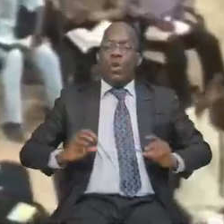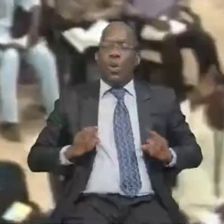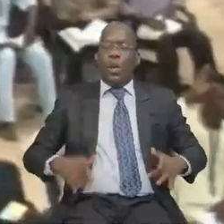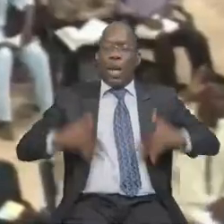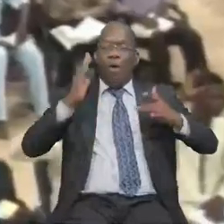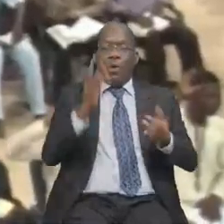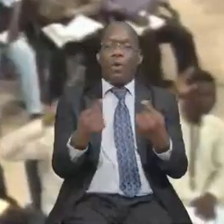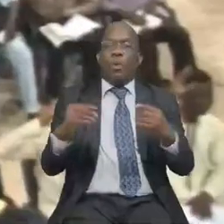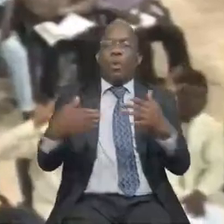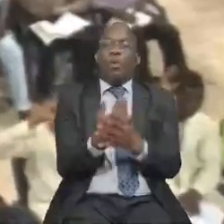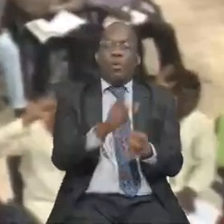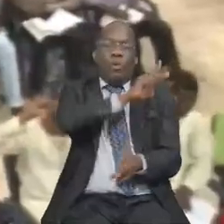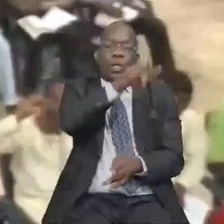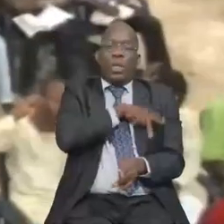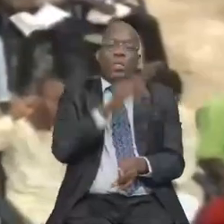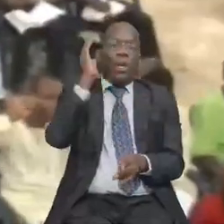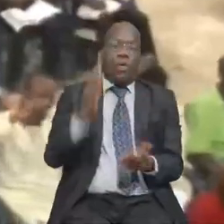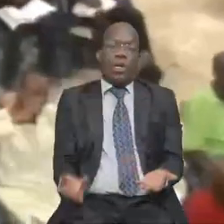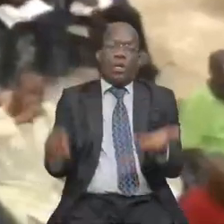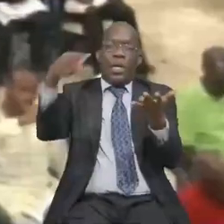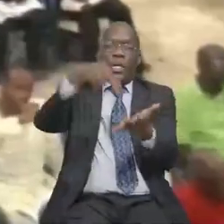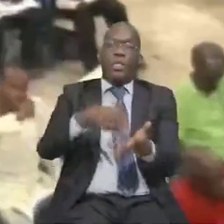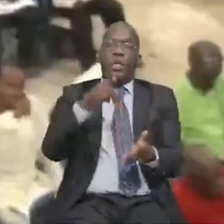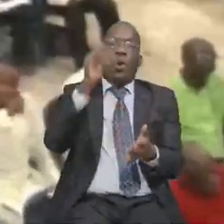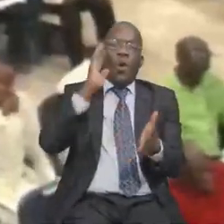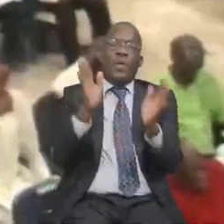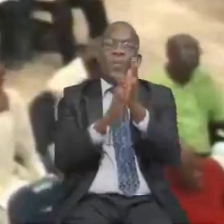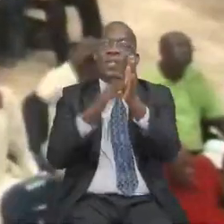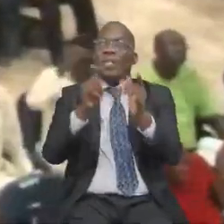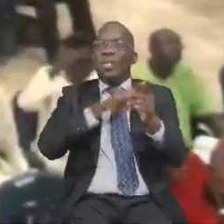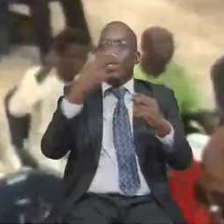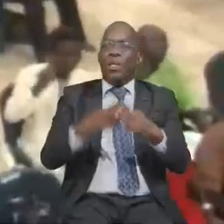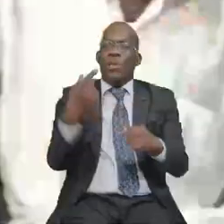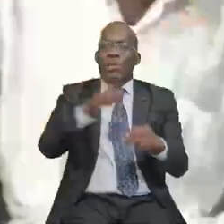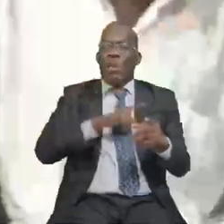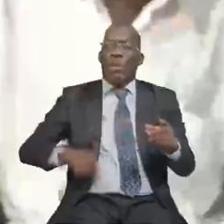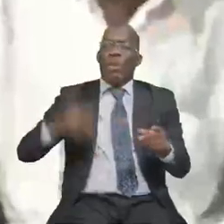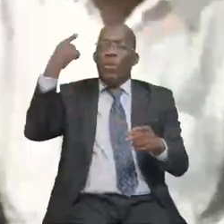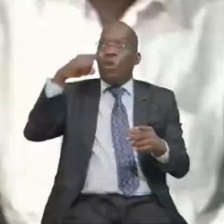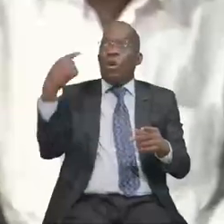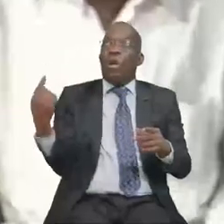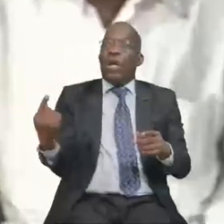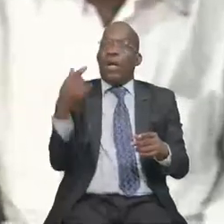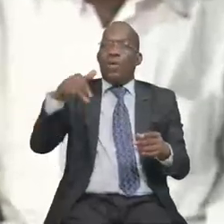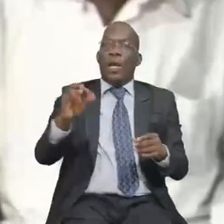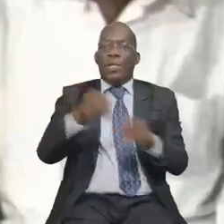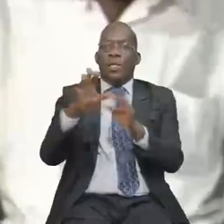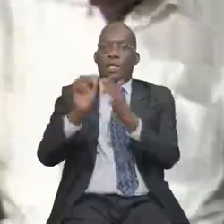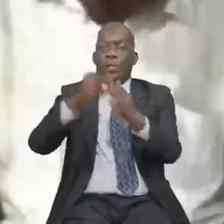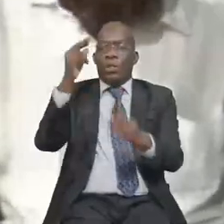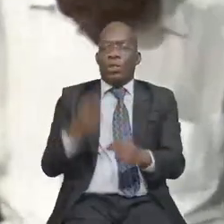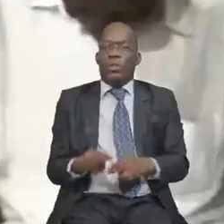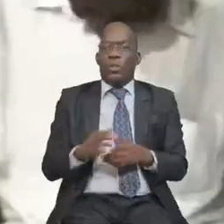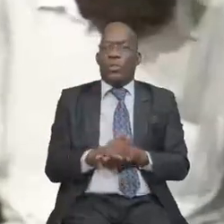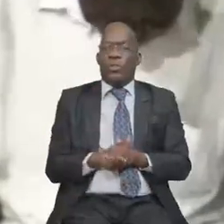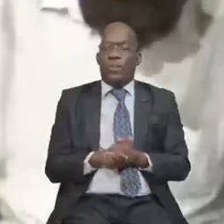lever. Alors, tu vas louer le nom du Seigneur pour toujours au nom de Jésus. Ainsi parle l'Éternel. Verset